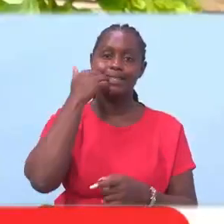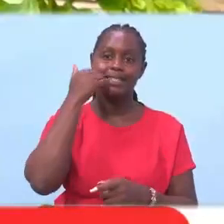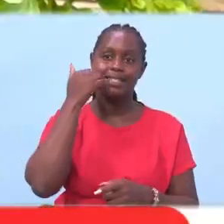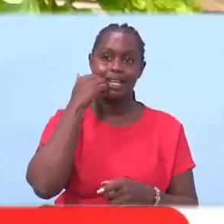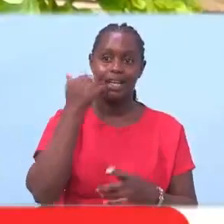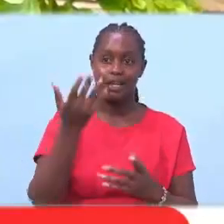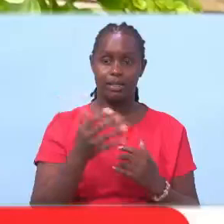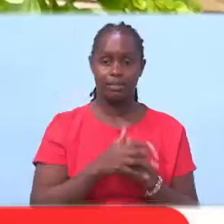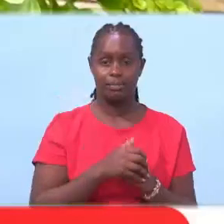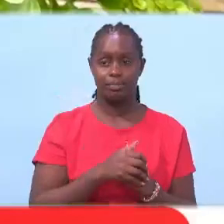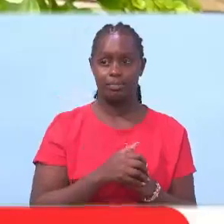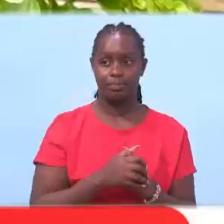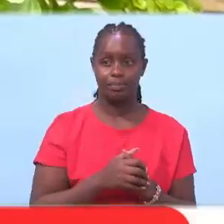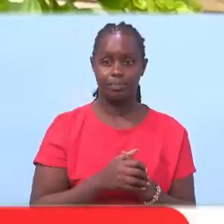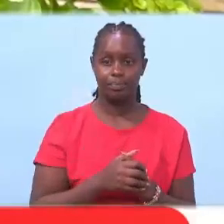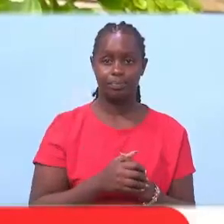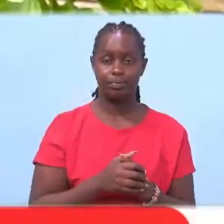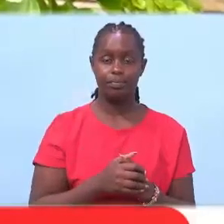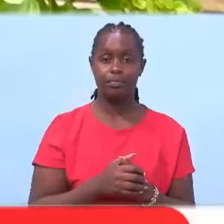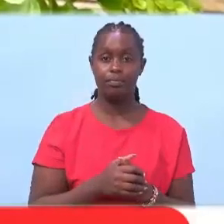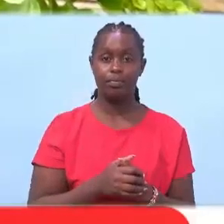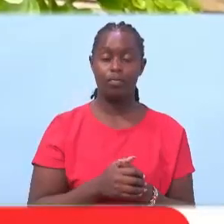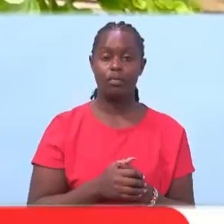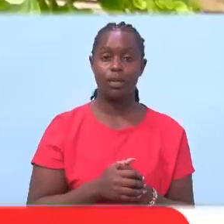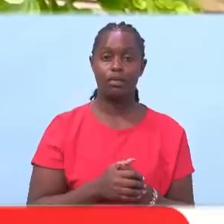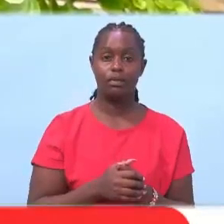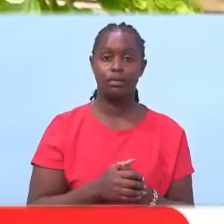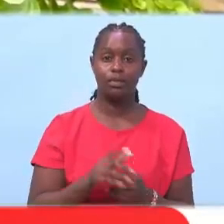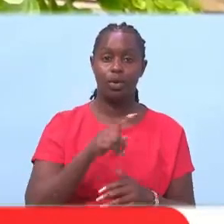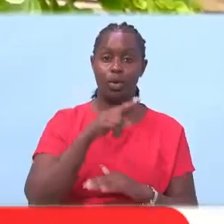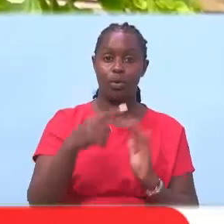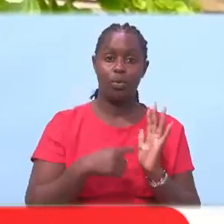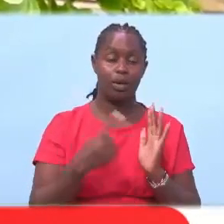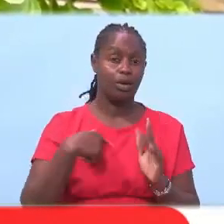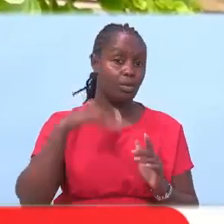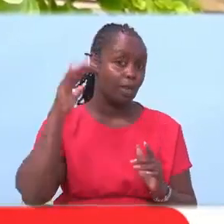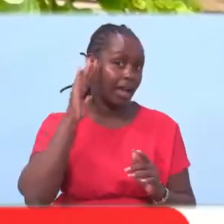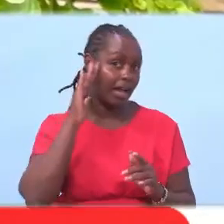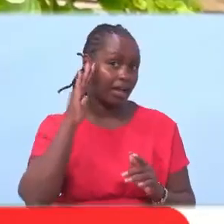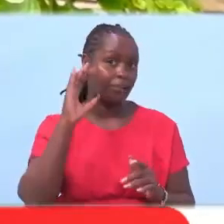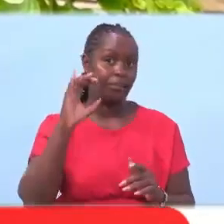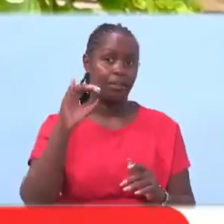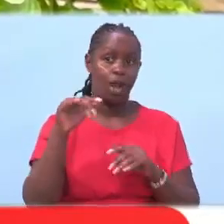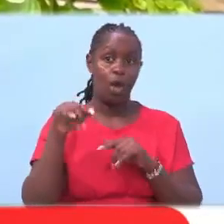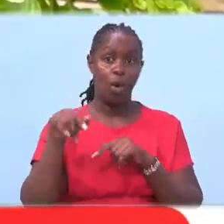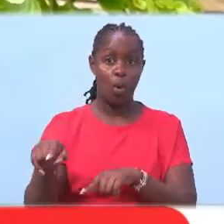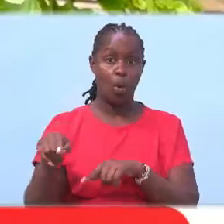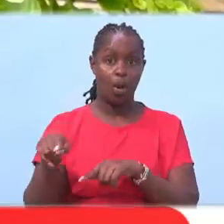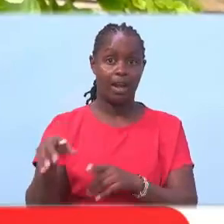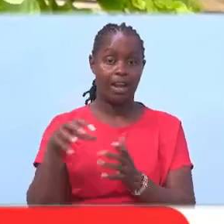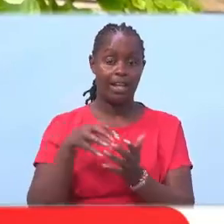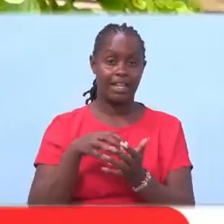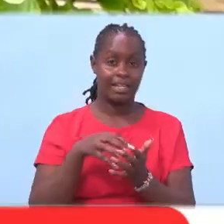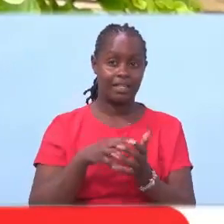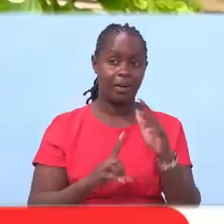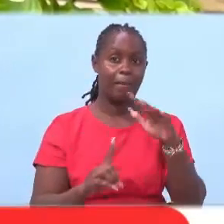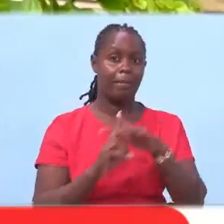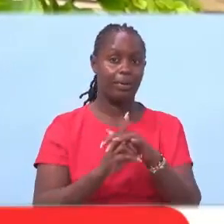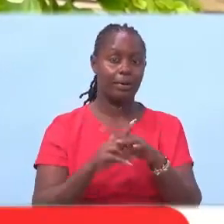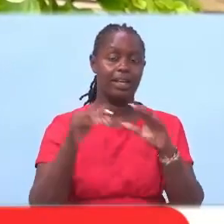we had cholera cases reported in Garissa. So that is a risk that is likely to